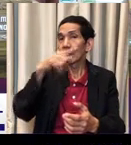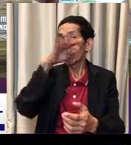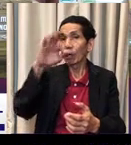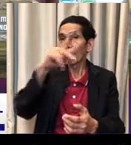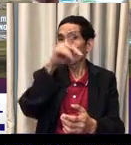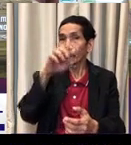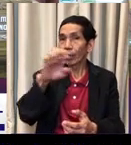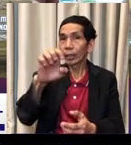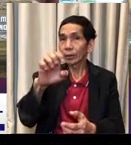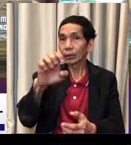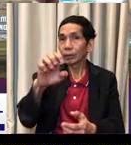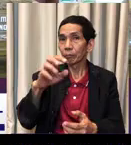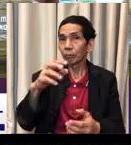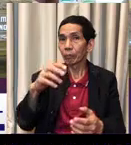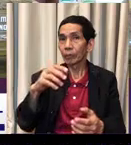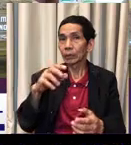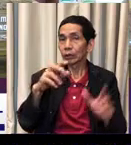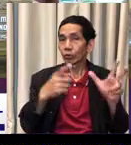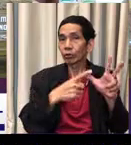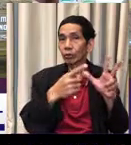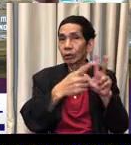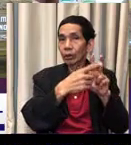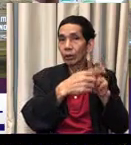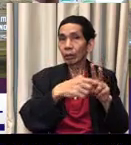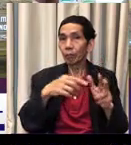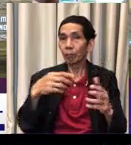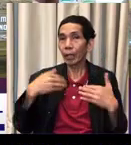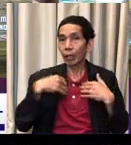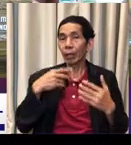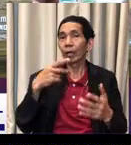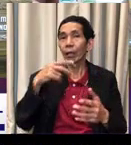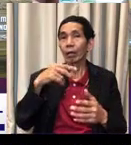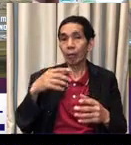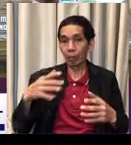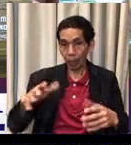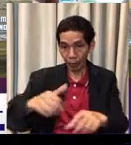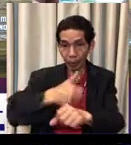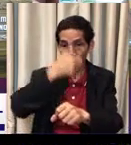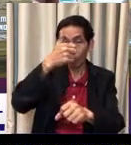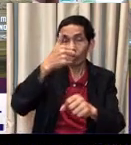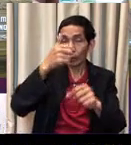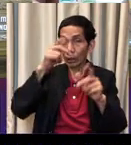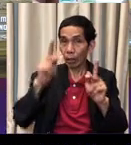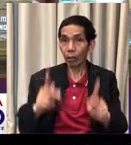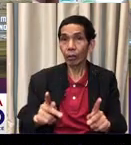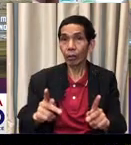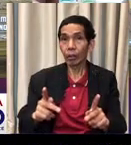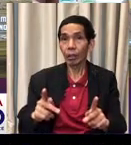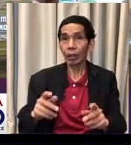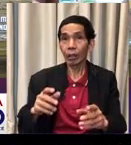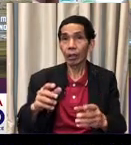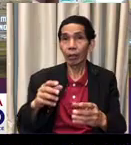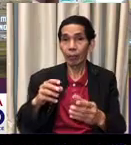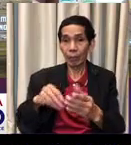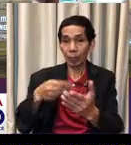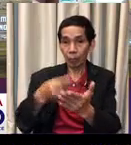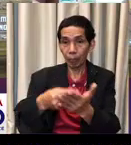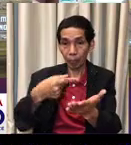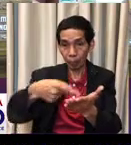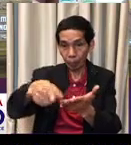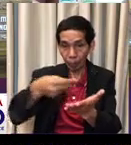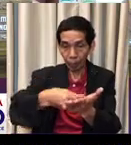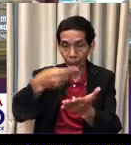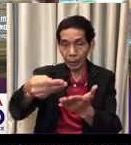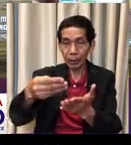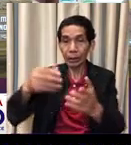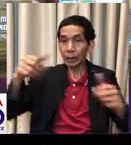Oh. May pa premyo. Tatlo yun. O, may papremyo. May panalo. O, dahil may pusta, may panalo. Tapos game